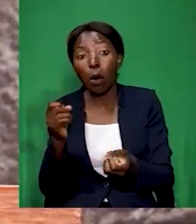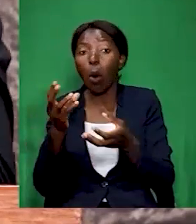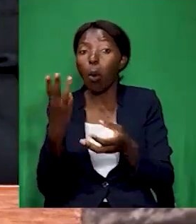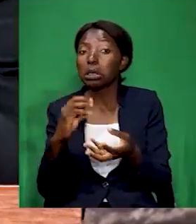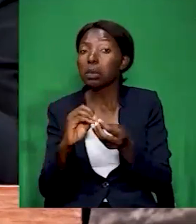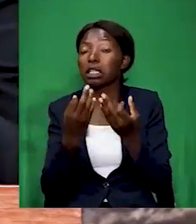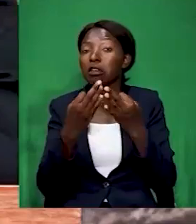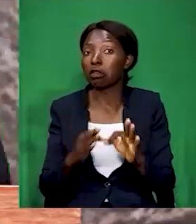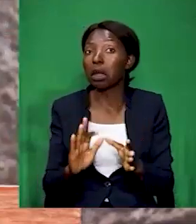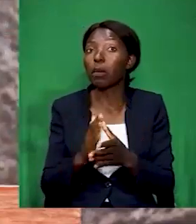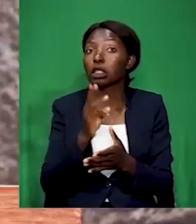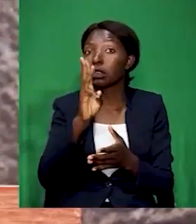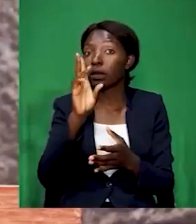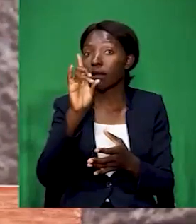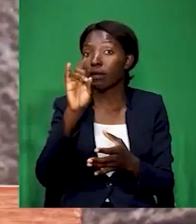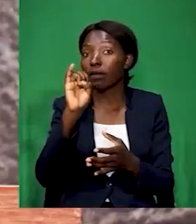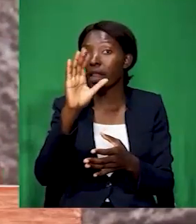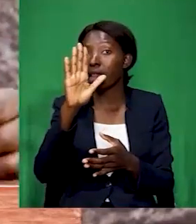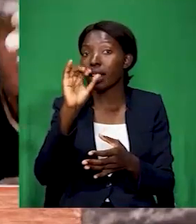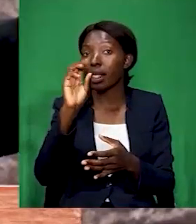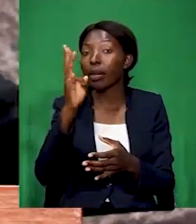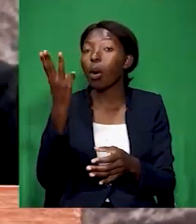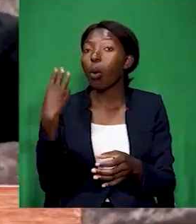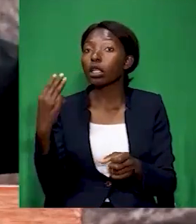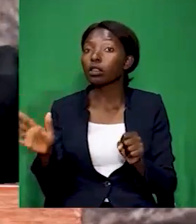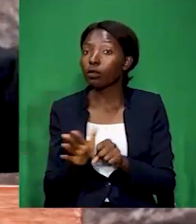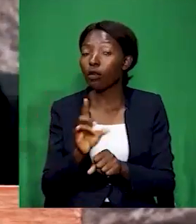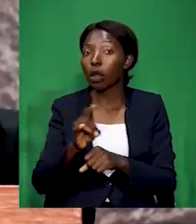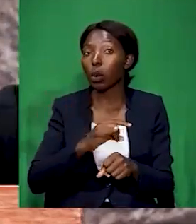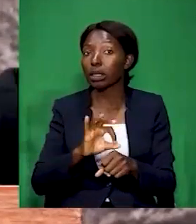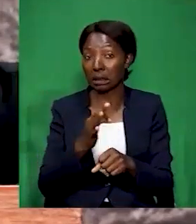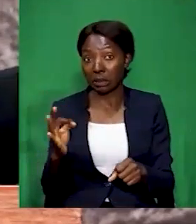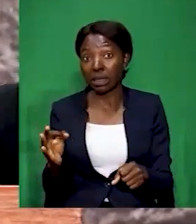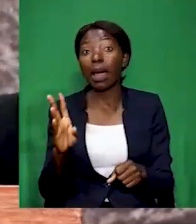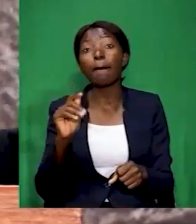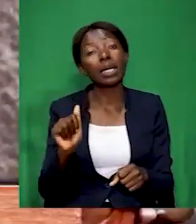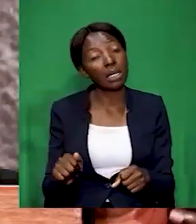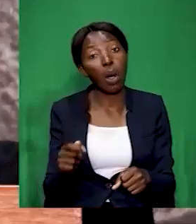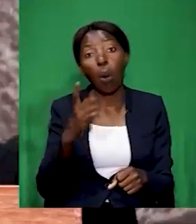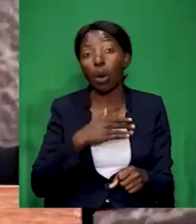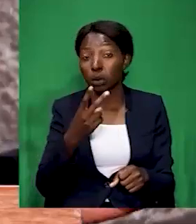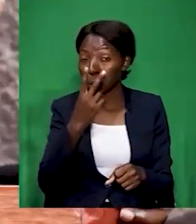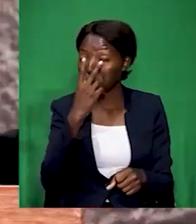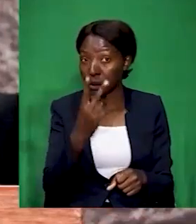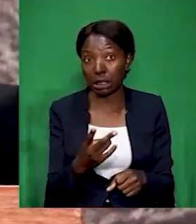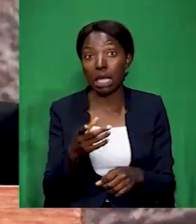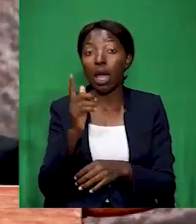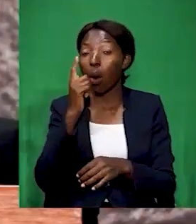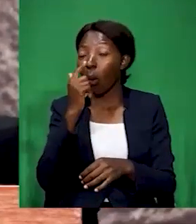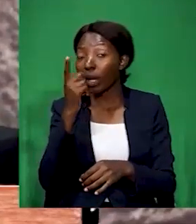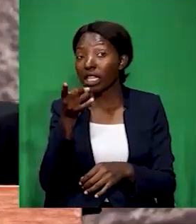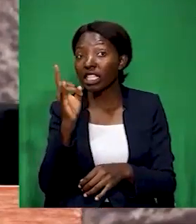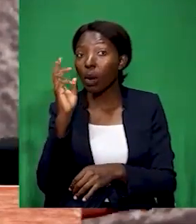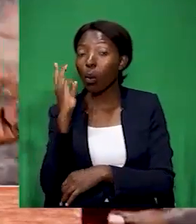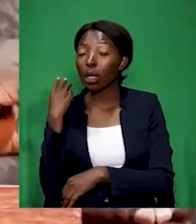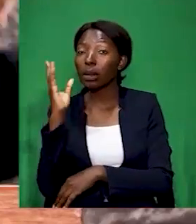why nekuti Filipi akanga aine mweya waMwari akanga akazara mweya waMwari asi cherechedza vhangeri raFilipi